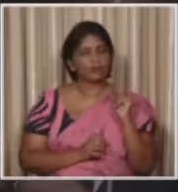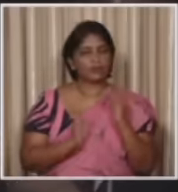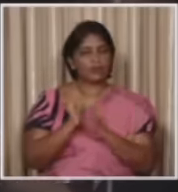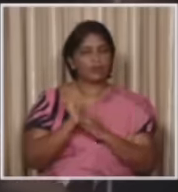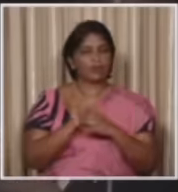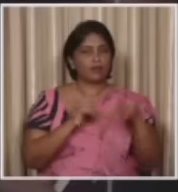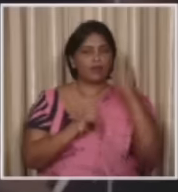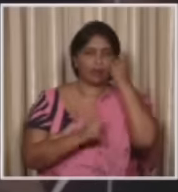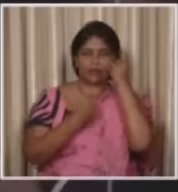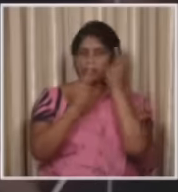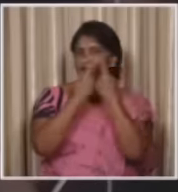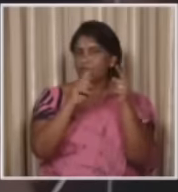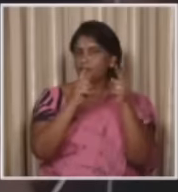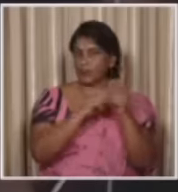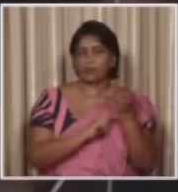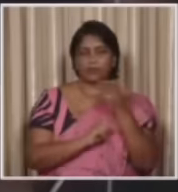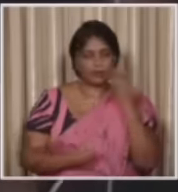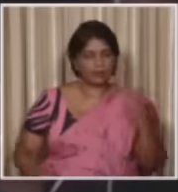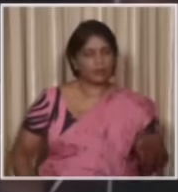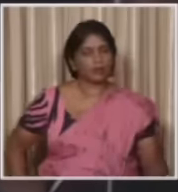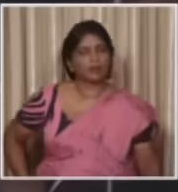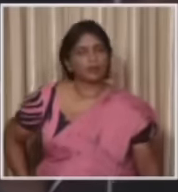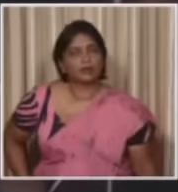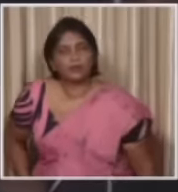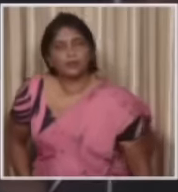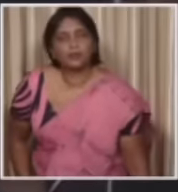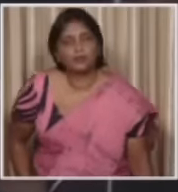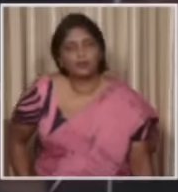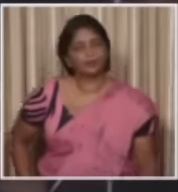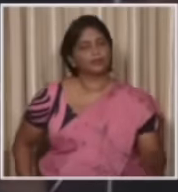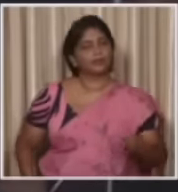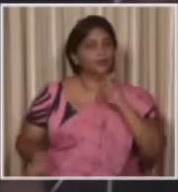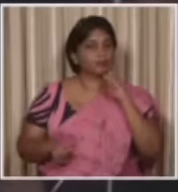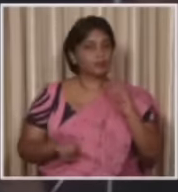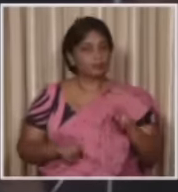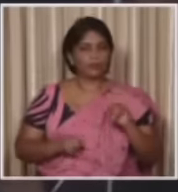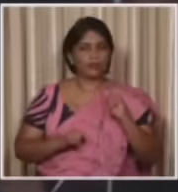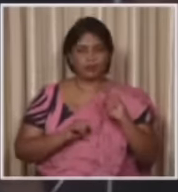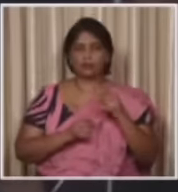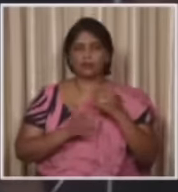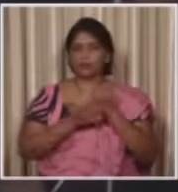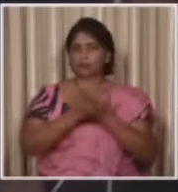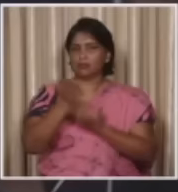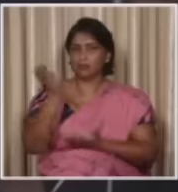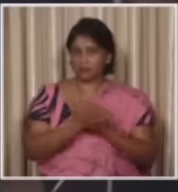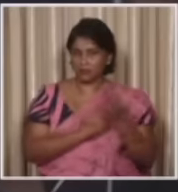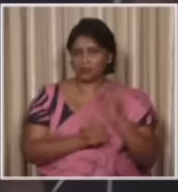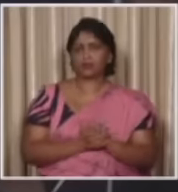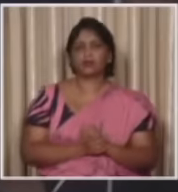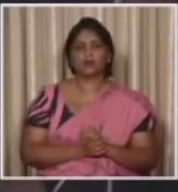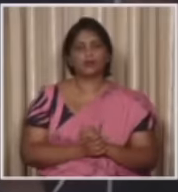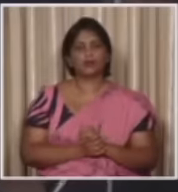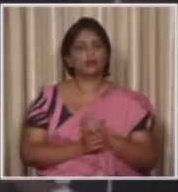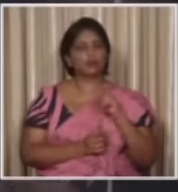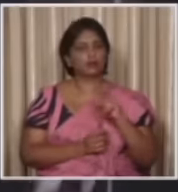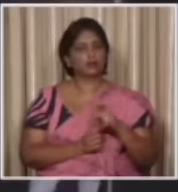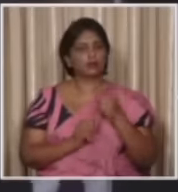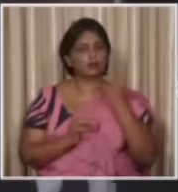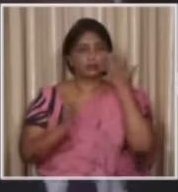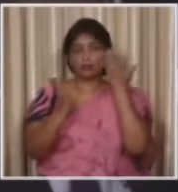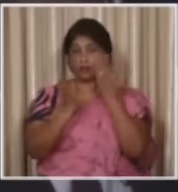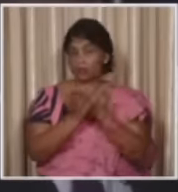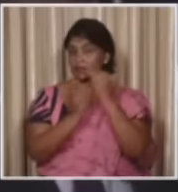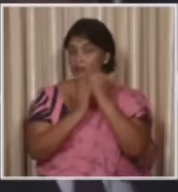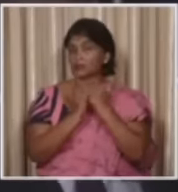සමාජිකයන්ගේ විවිධ මත තියෙන්න පුළුවන්. නමුත් දැන් මේ විනිශ්චයකාරවරයා එක්තරා රිට්වෙස් සමගදී ඒකද ඉදිරිපත් වූ සබ්මිෂන්ස්